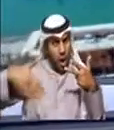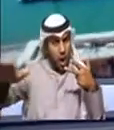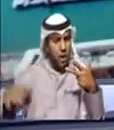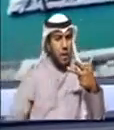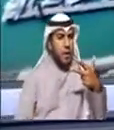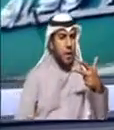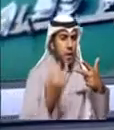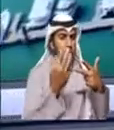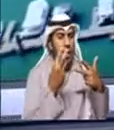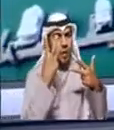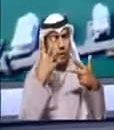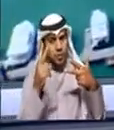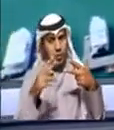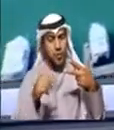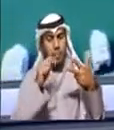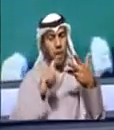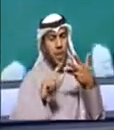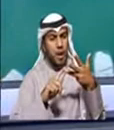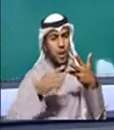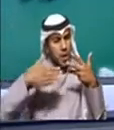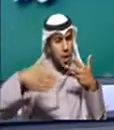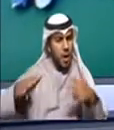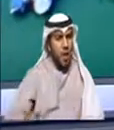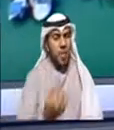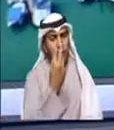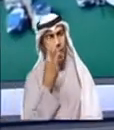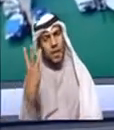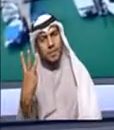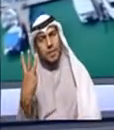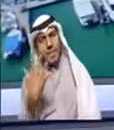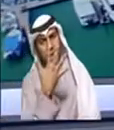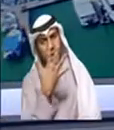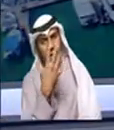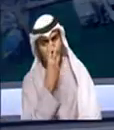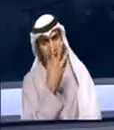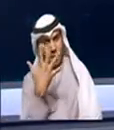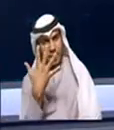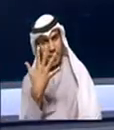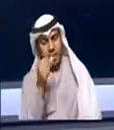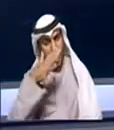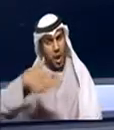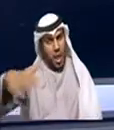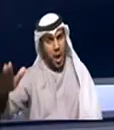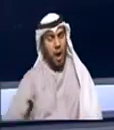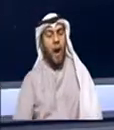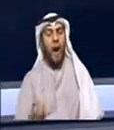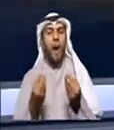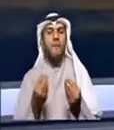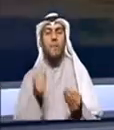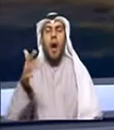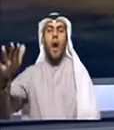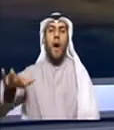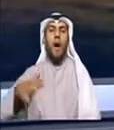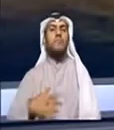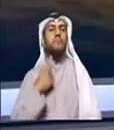وخمسه وعشرين دقيقه صباحا والثاني الساعه ثلاثه وخمس دقائق مساءا البحر طبعا راح يكون خفيف الموجه عده ايام في حدها